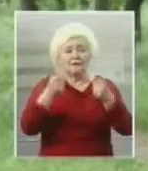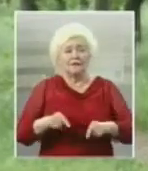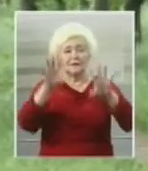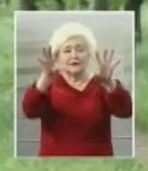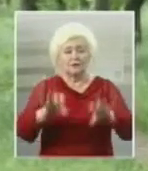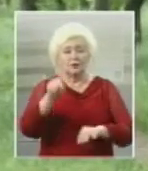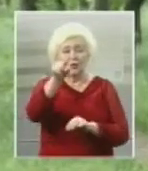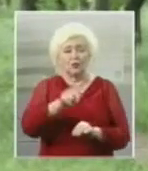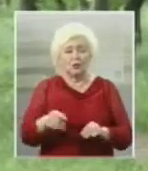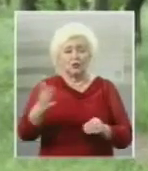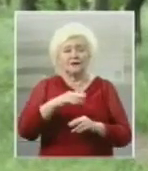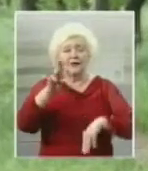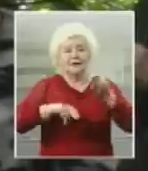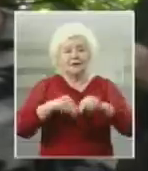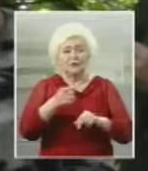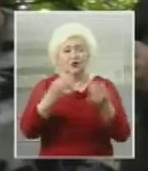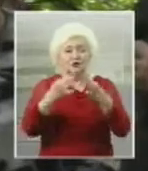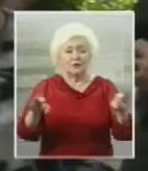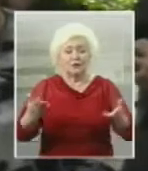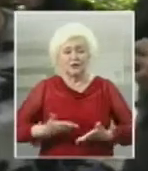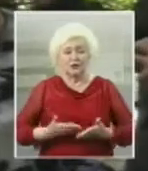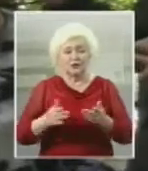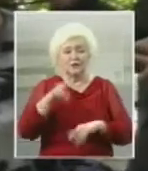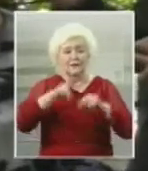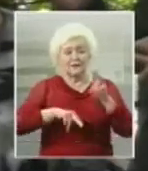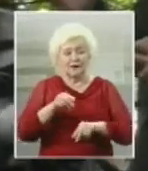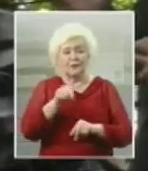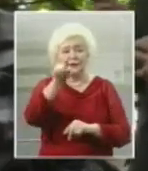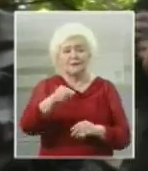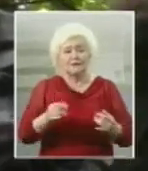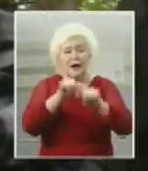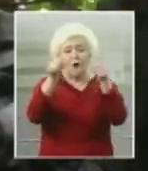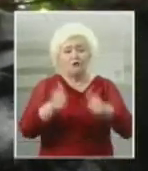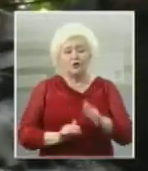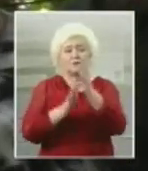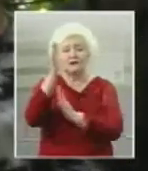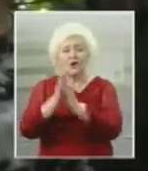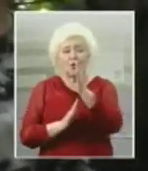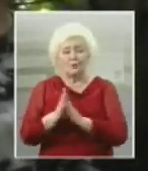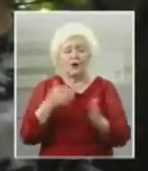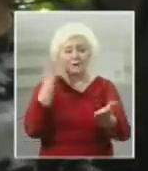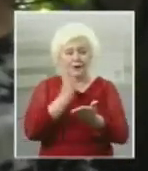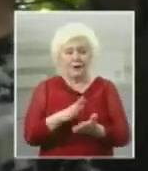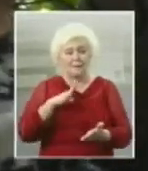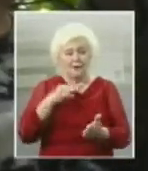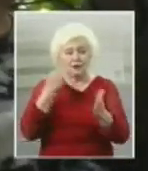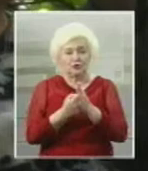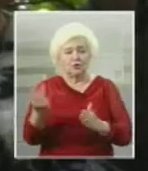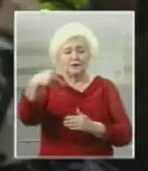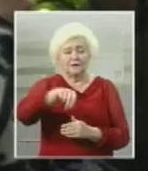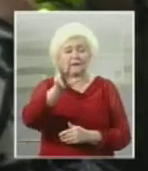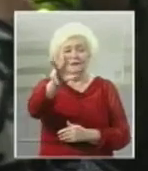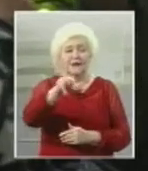тут дозволені нежитлові забудови. Це було оформлено як парк ювілейний, який існував до 2003 року, коли